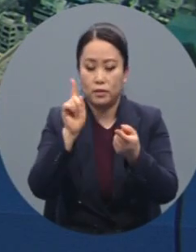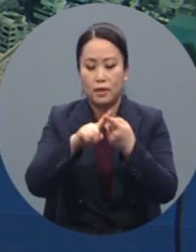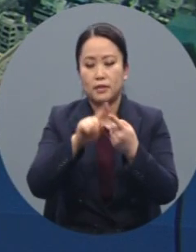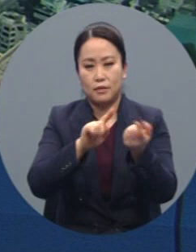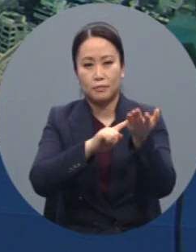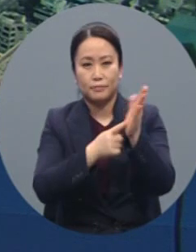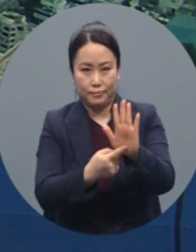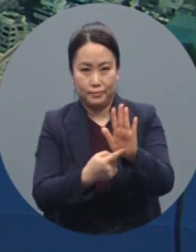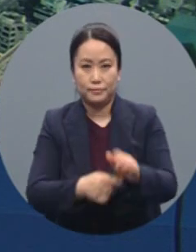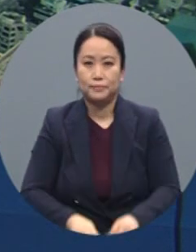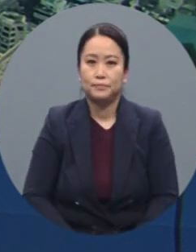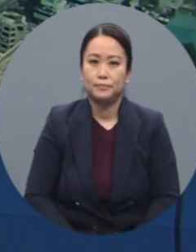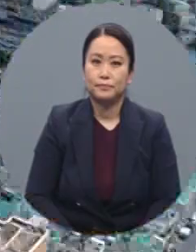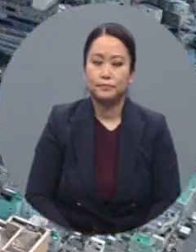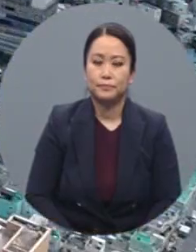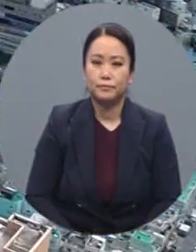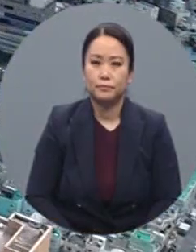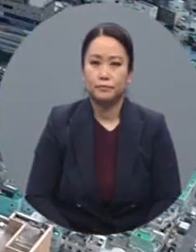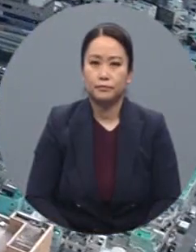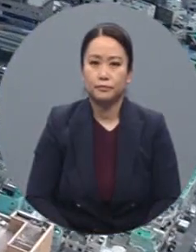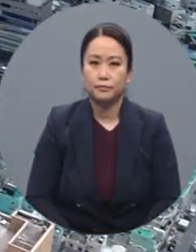함께 살펴보겠습니다.